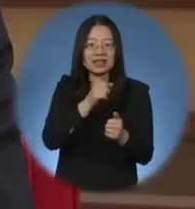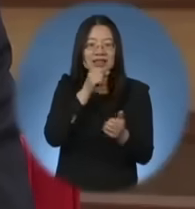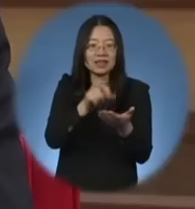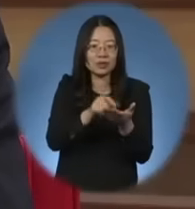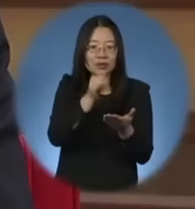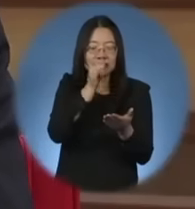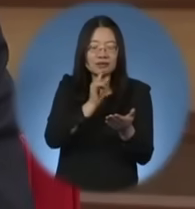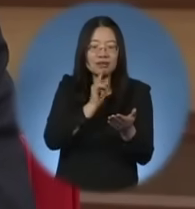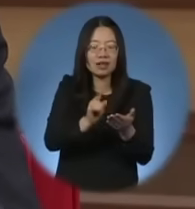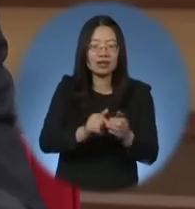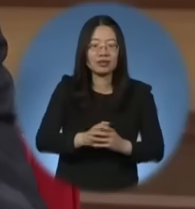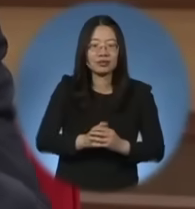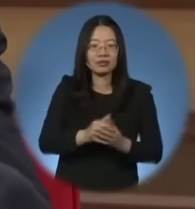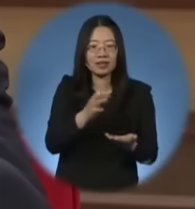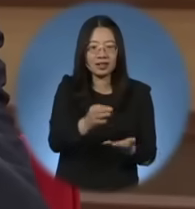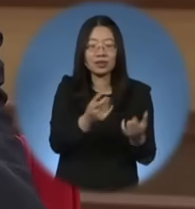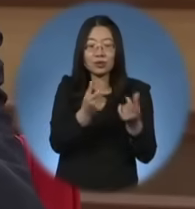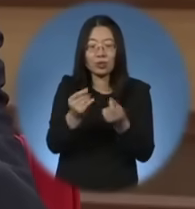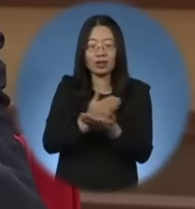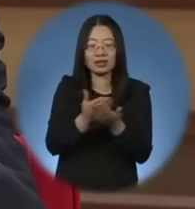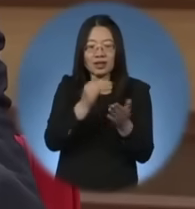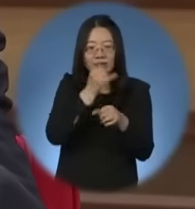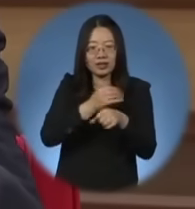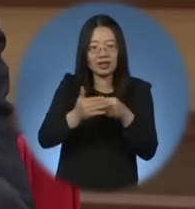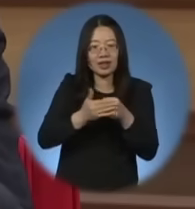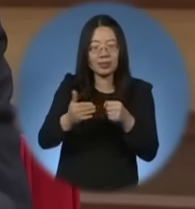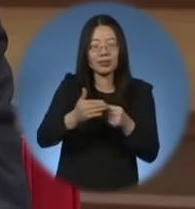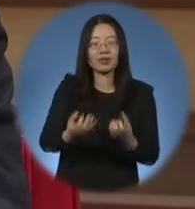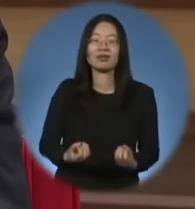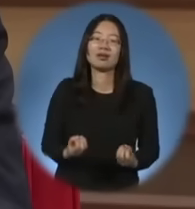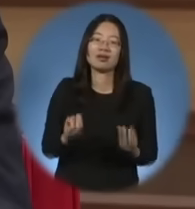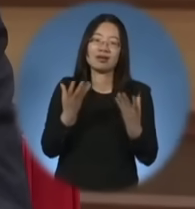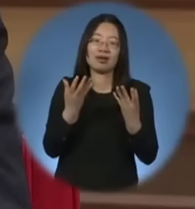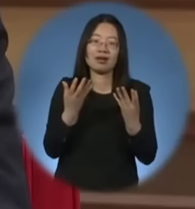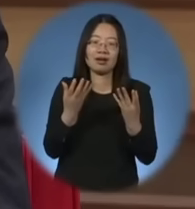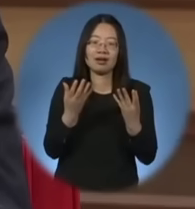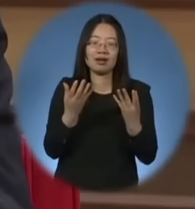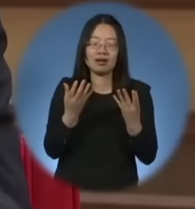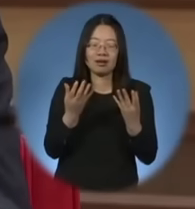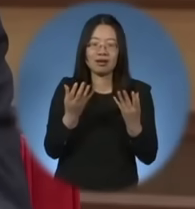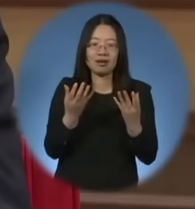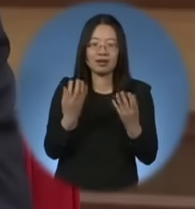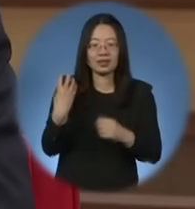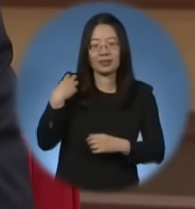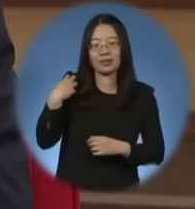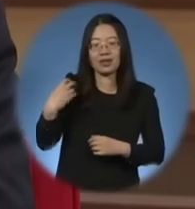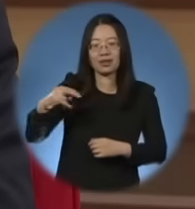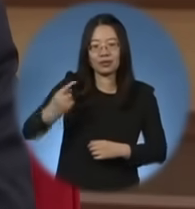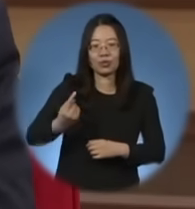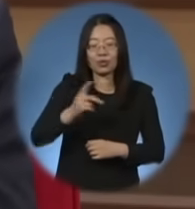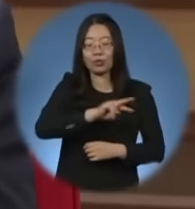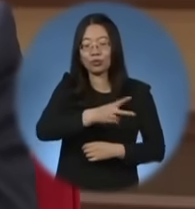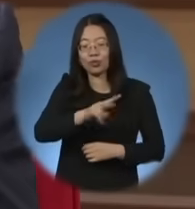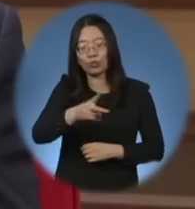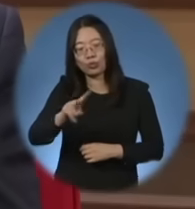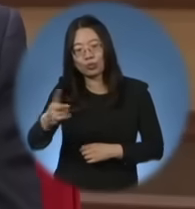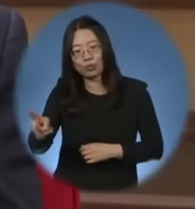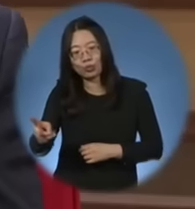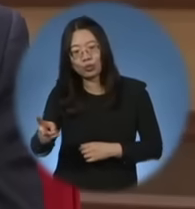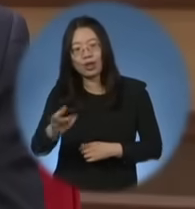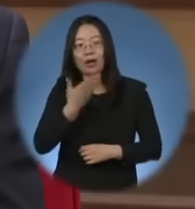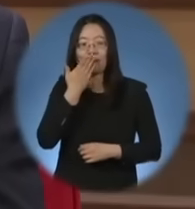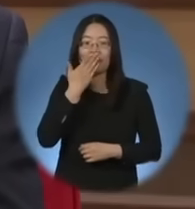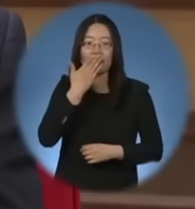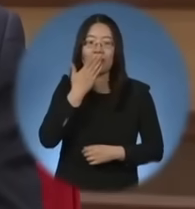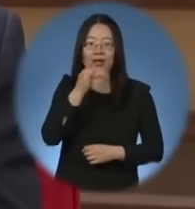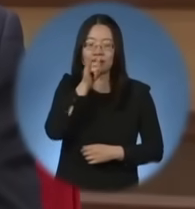어 그래요 저 제사는 똑같이 하니까요 제사음 제사 집행하는 것은 돌아가면서